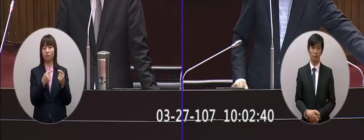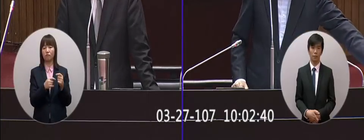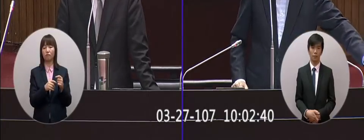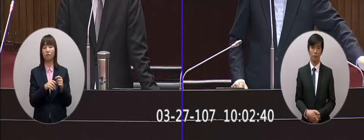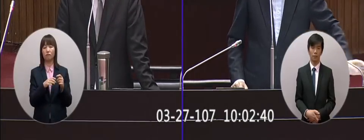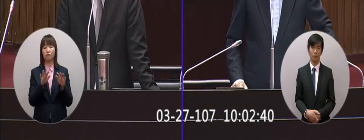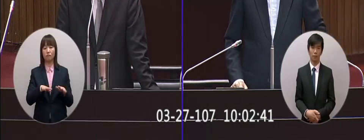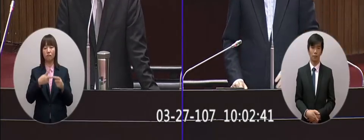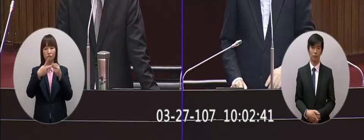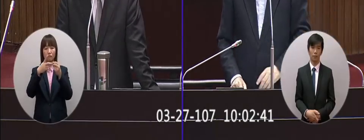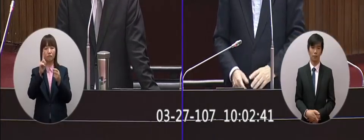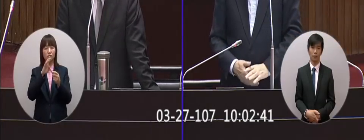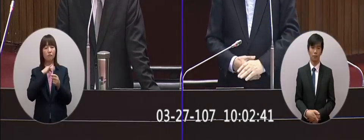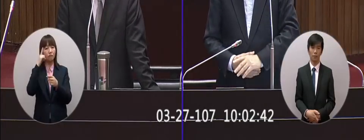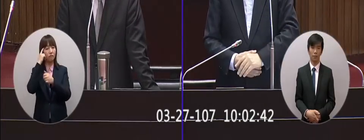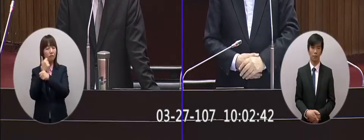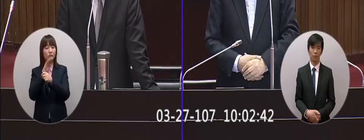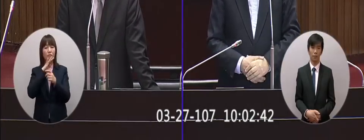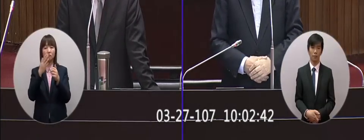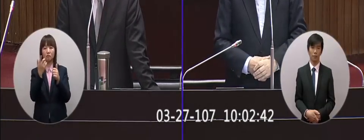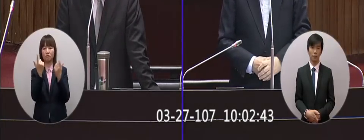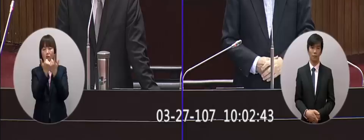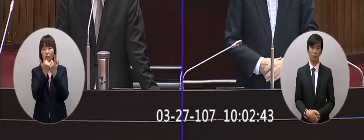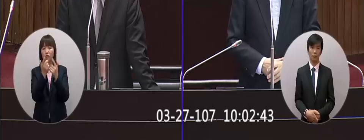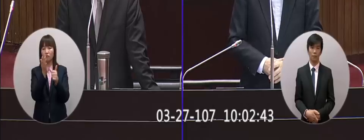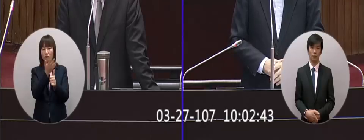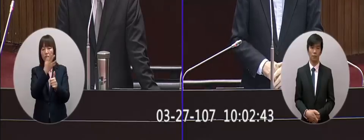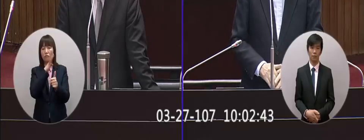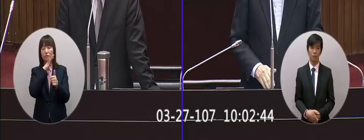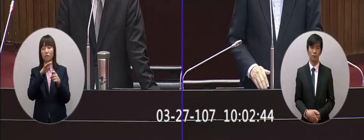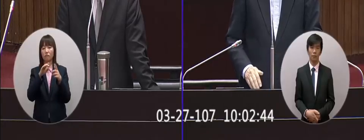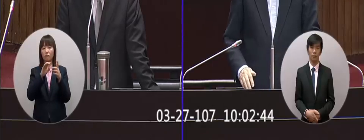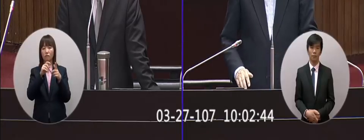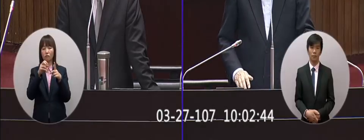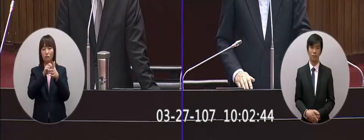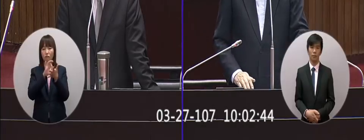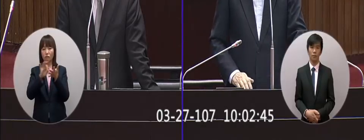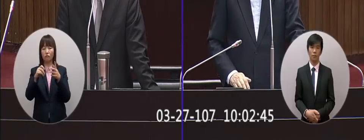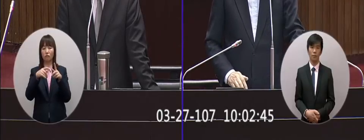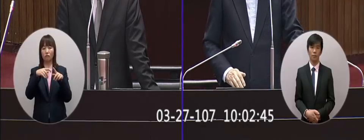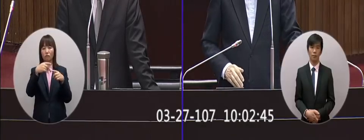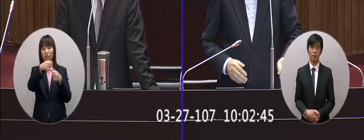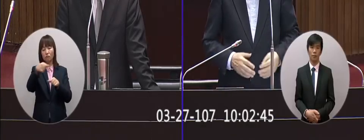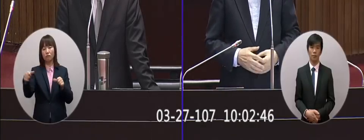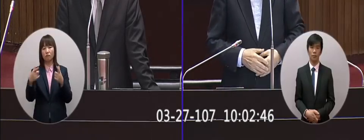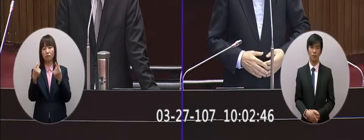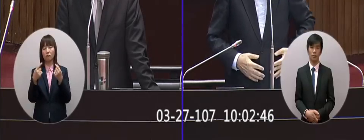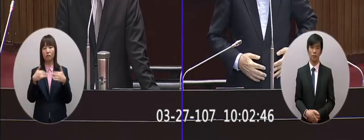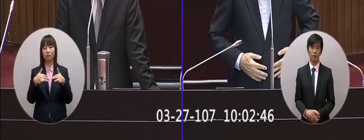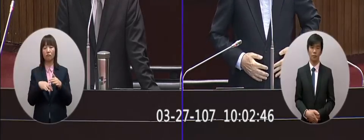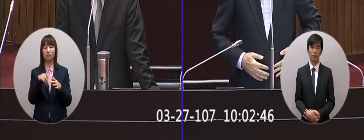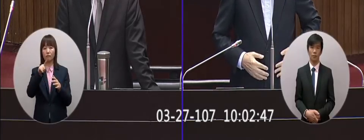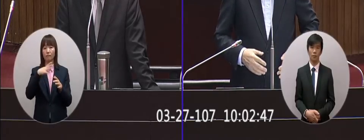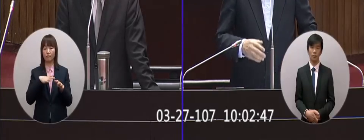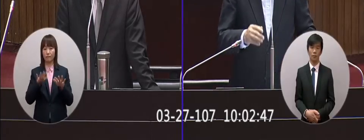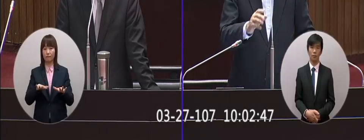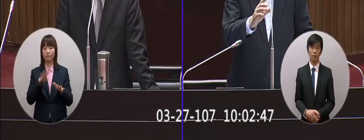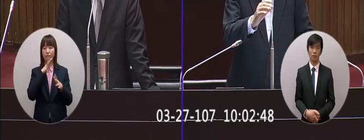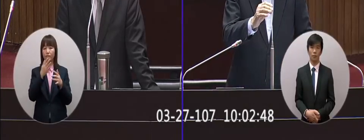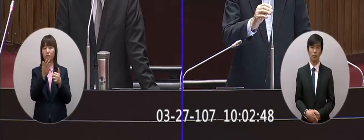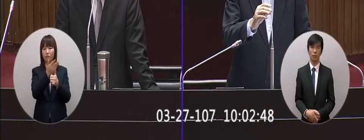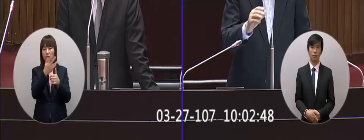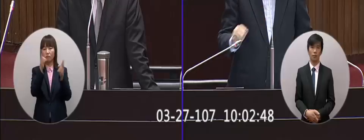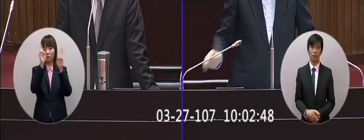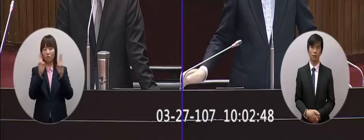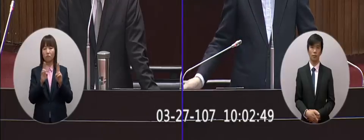那第二个呢，我们是考虑到北部区域供电平衡的问题啊，我想你也知道，目前北部